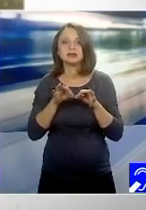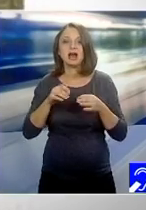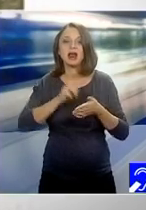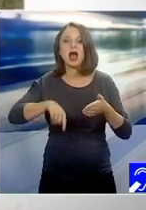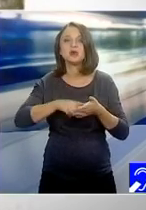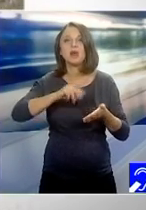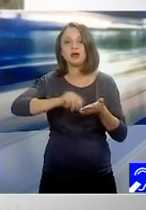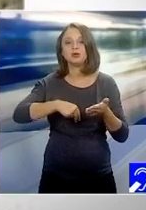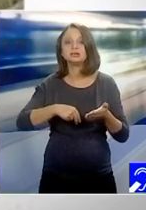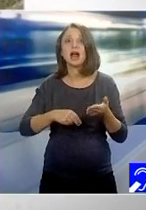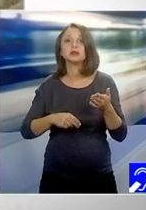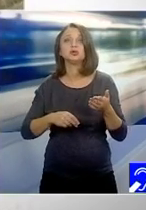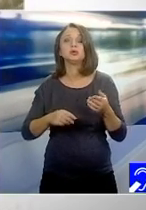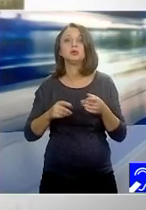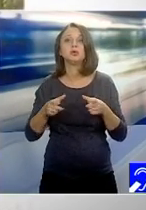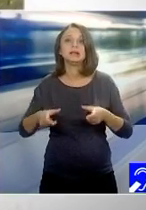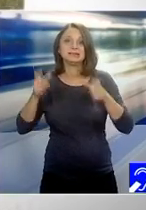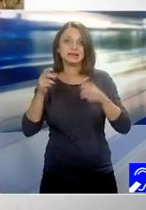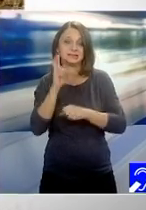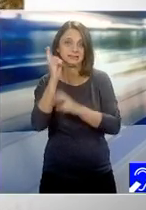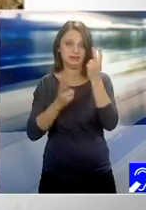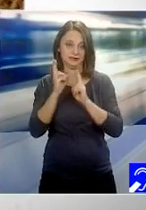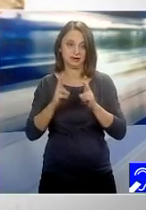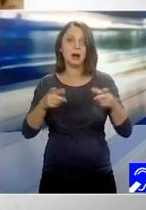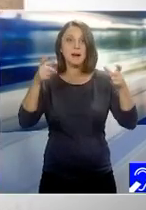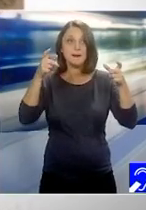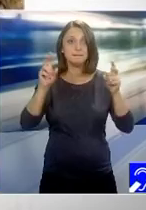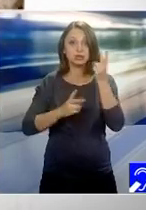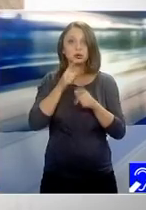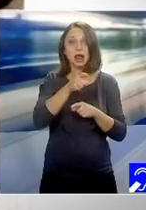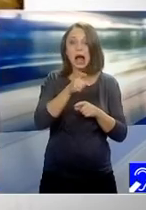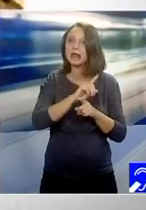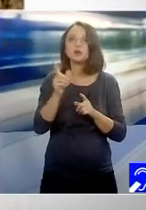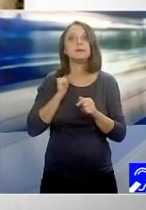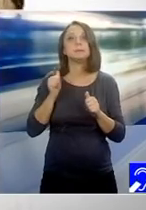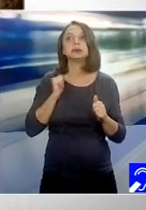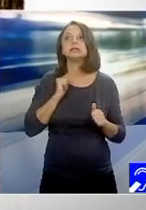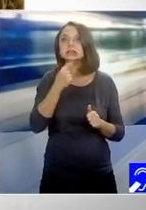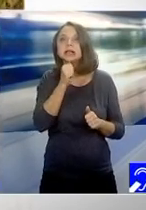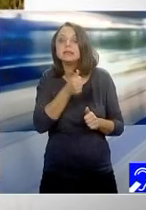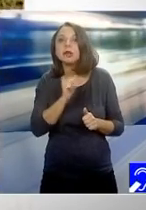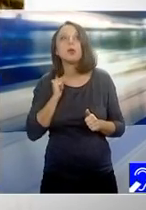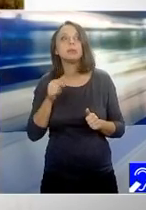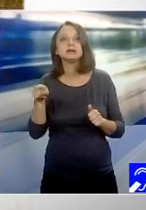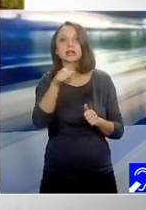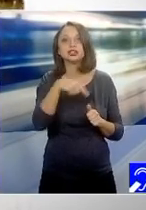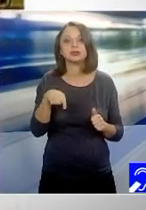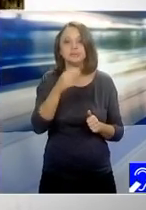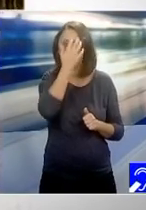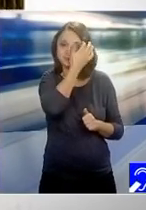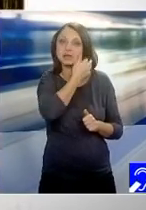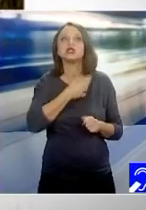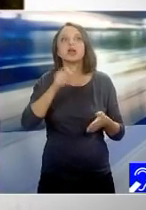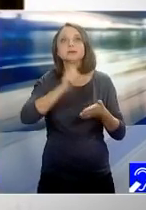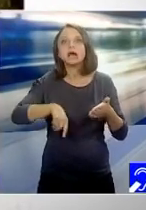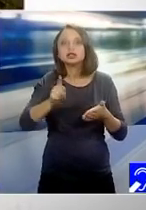silvică, pădurea e nepăzită, cetățenii taie ilegal, i-am sancționat pe toți, șef